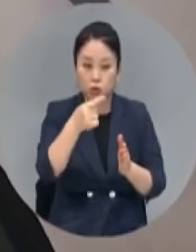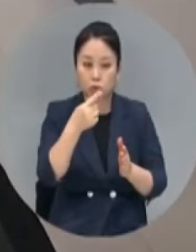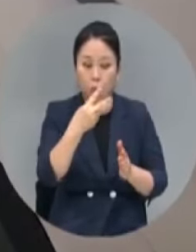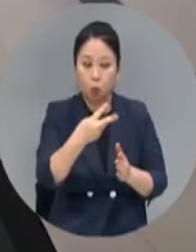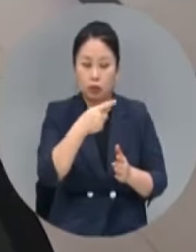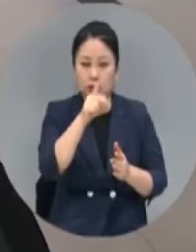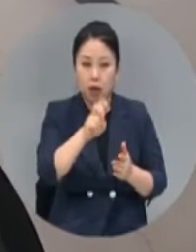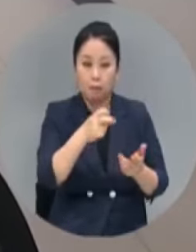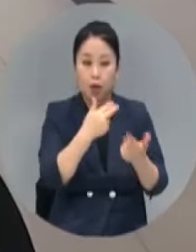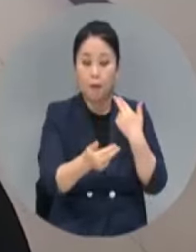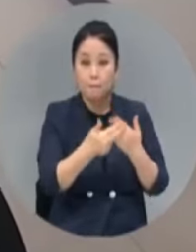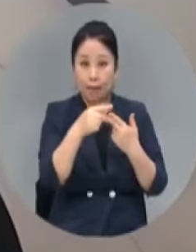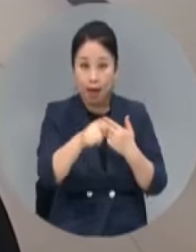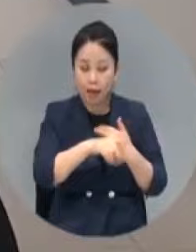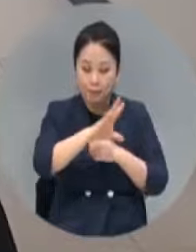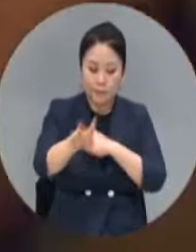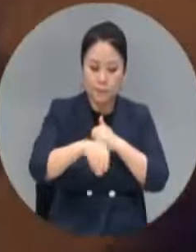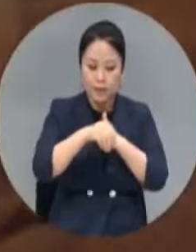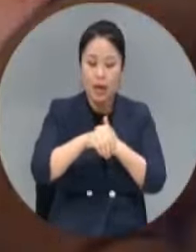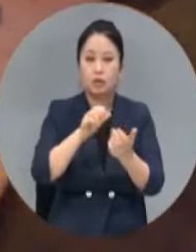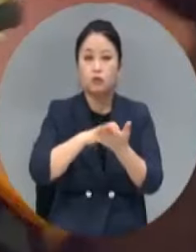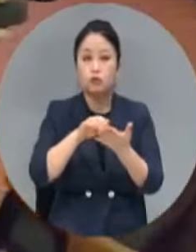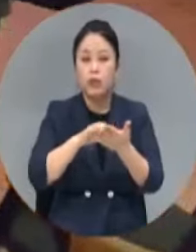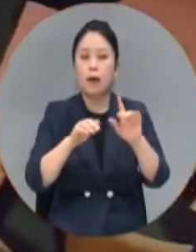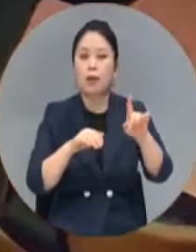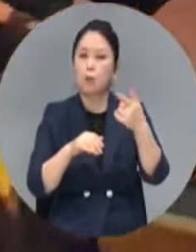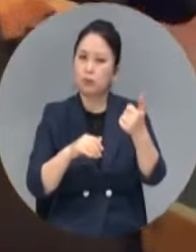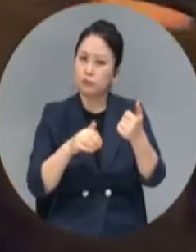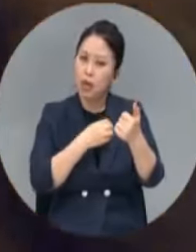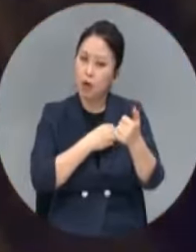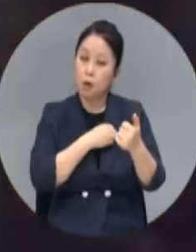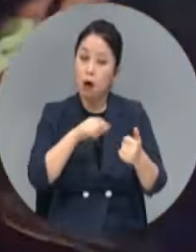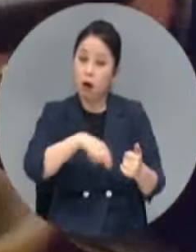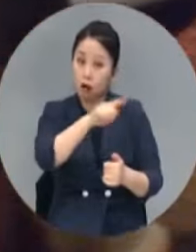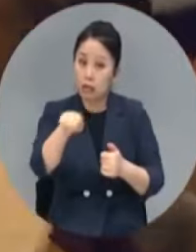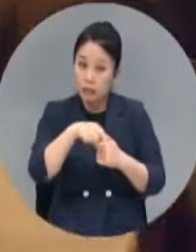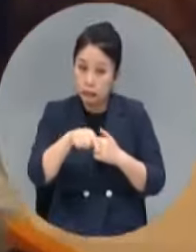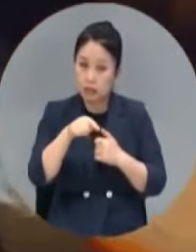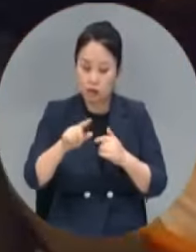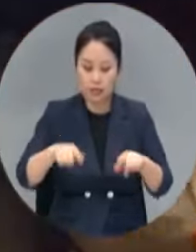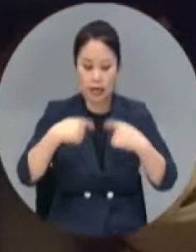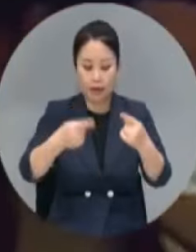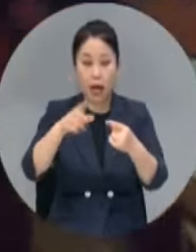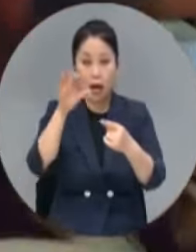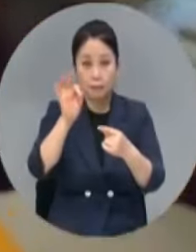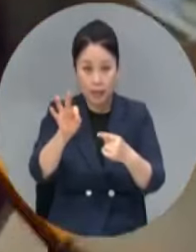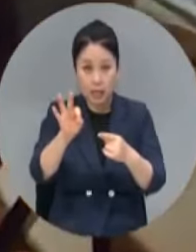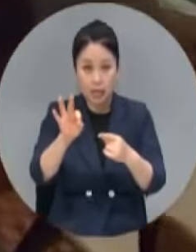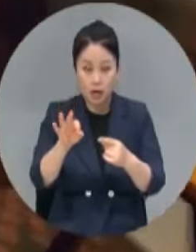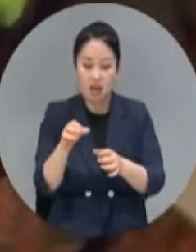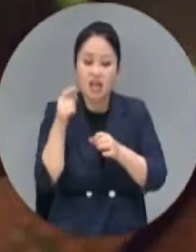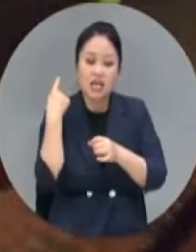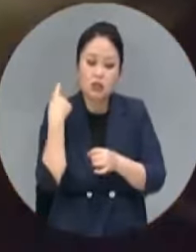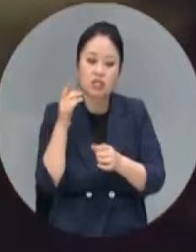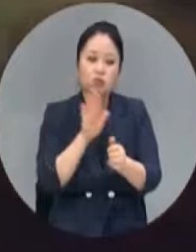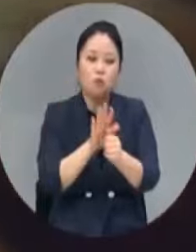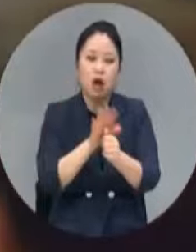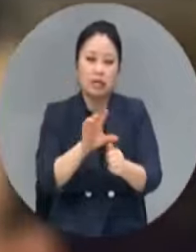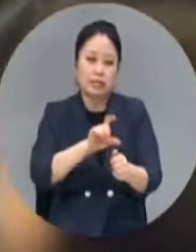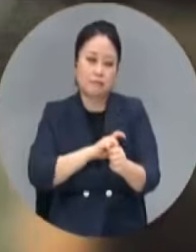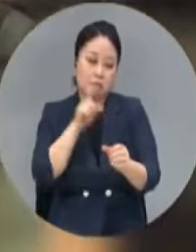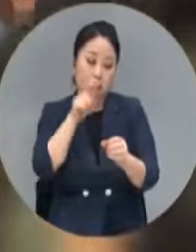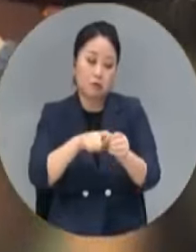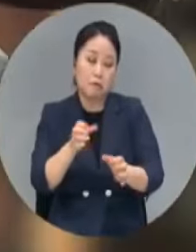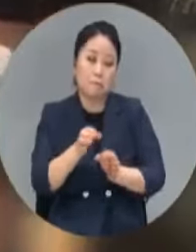넘는 회원사를 모집한 뒤 참가자들이 낸 참가비 일부를 모아 기부금 명목으로 판돈을 보내면 협회가 이 중 일부를